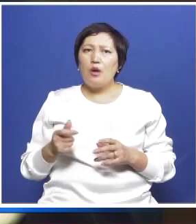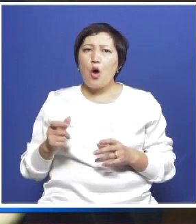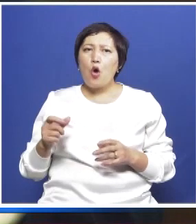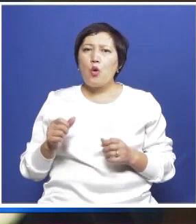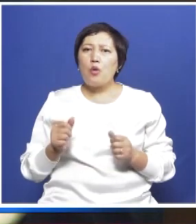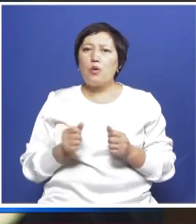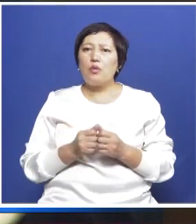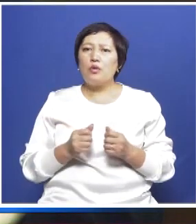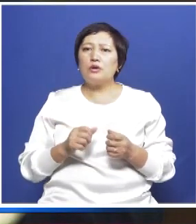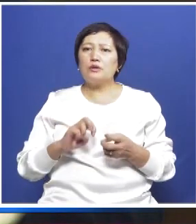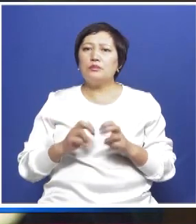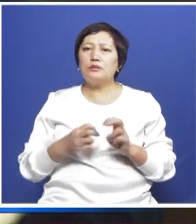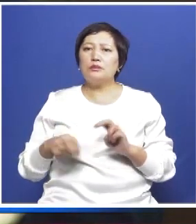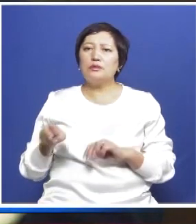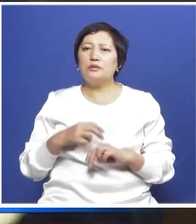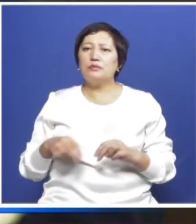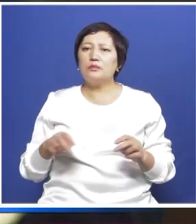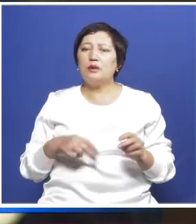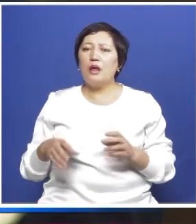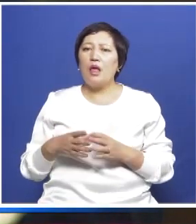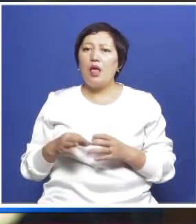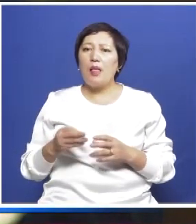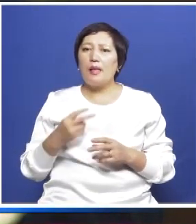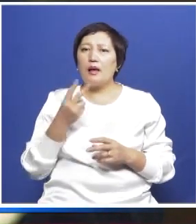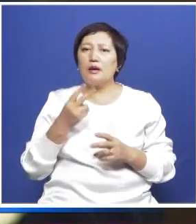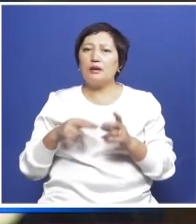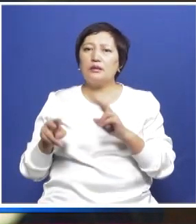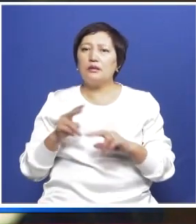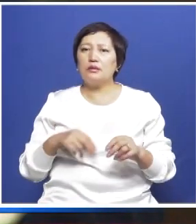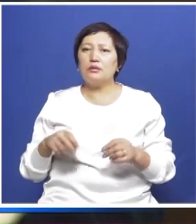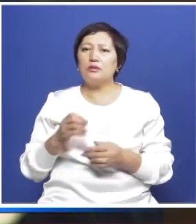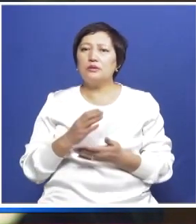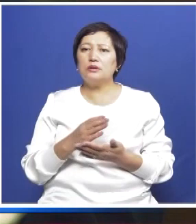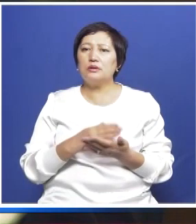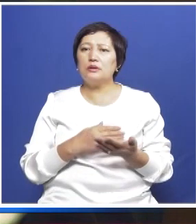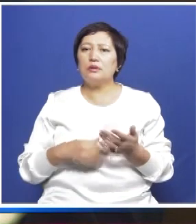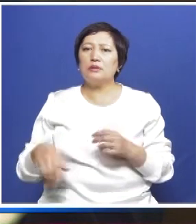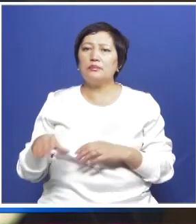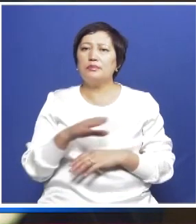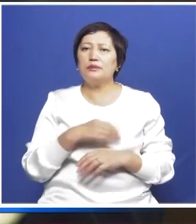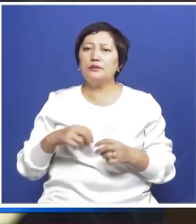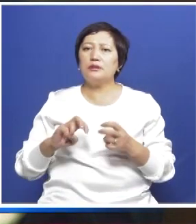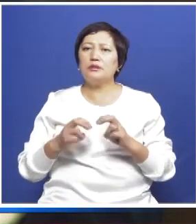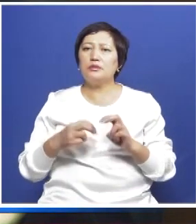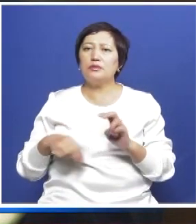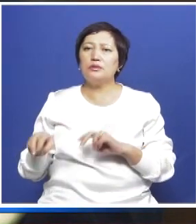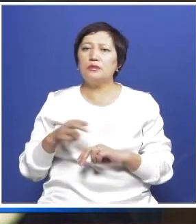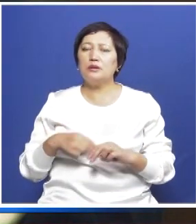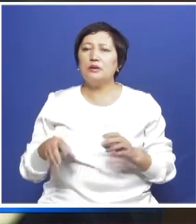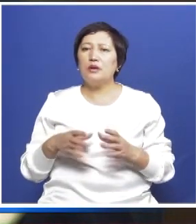көршіміз бұл мәселеге тиімді қарайтыны көрсетілген. Ал бізде осы мәселе